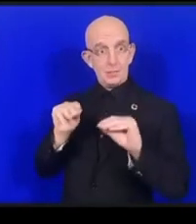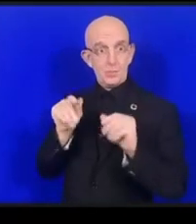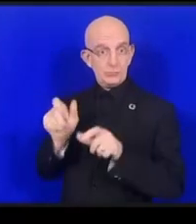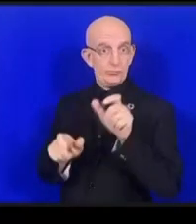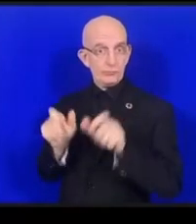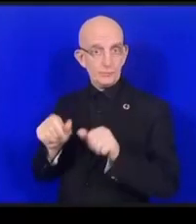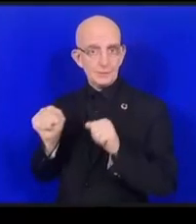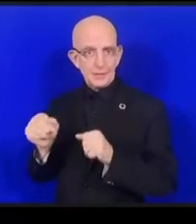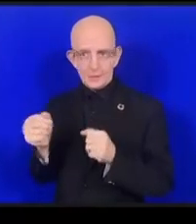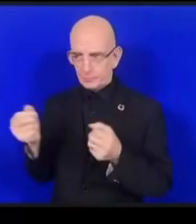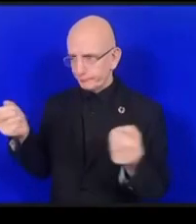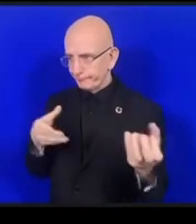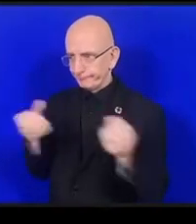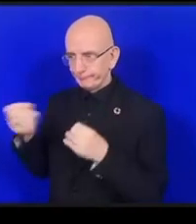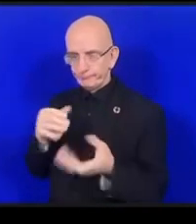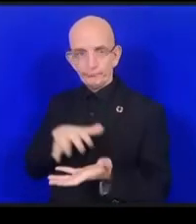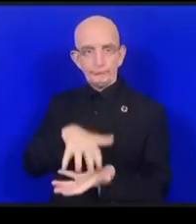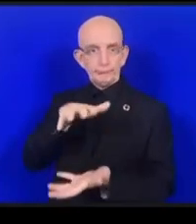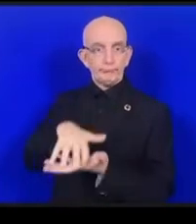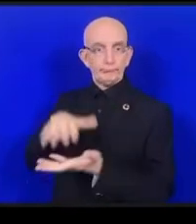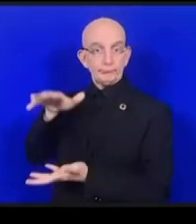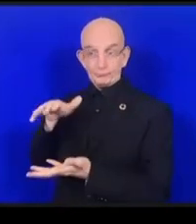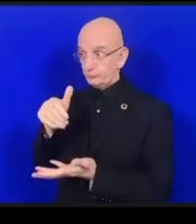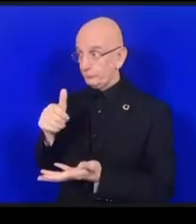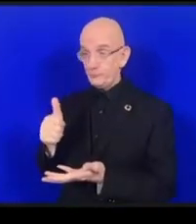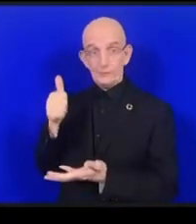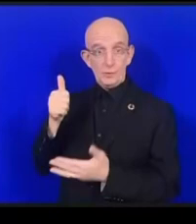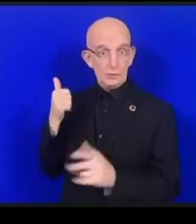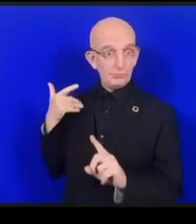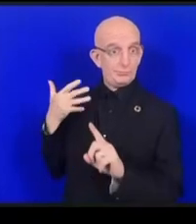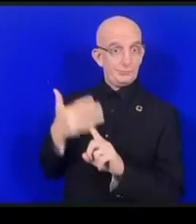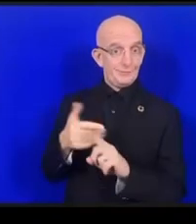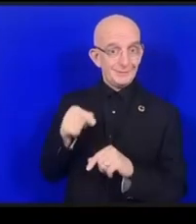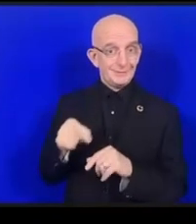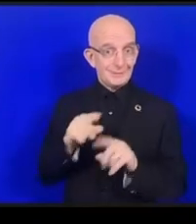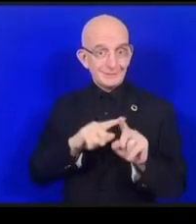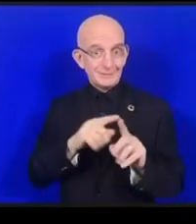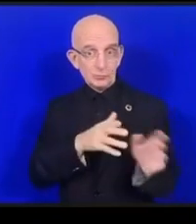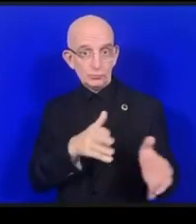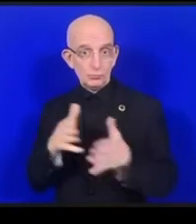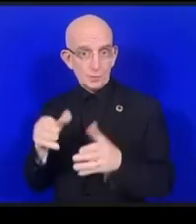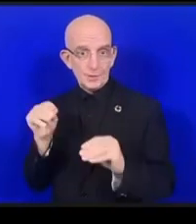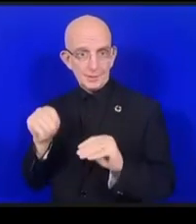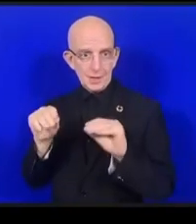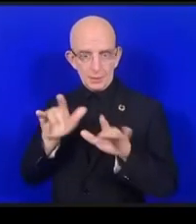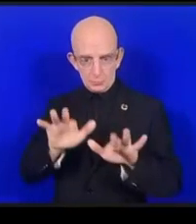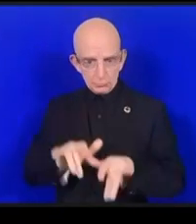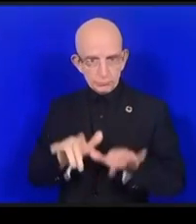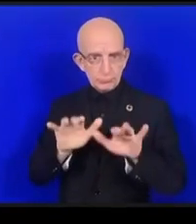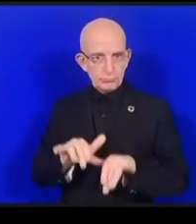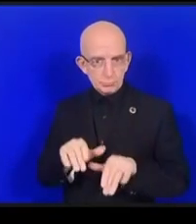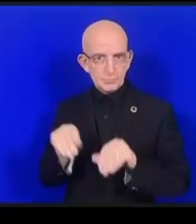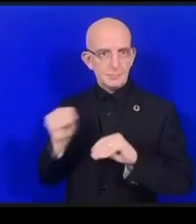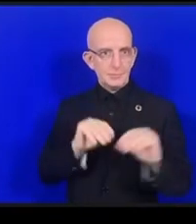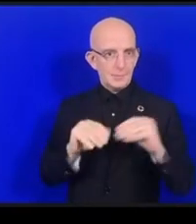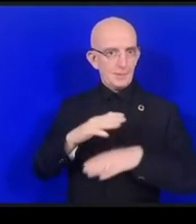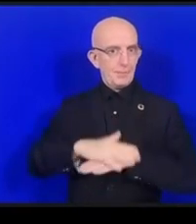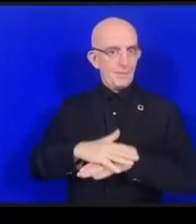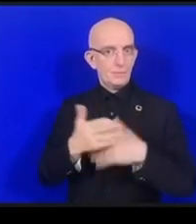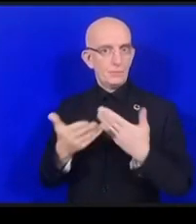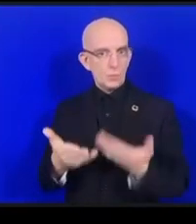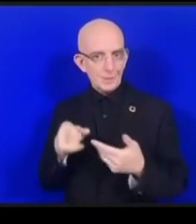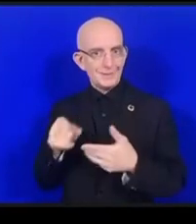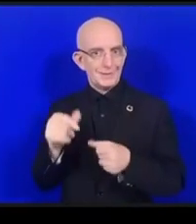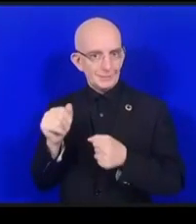но например стандарты которые О что нельзя создать картинку например без Альт текста